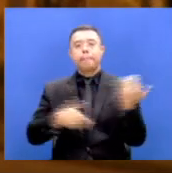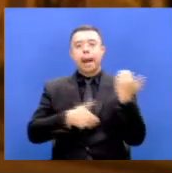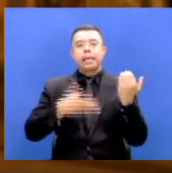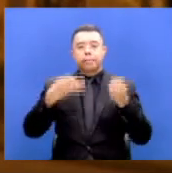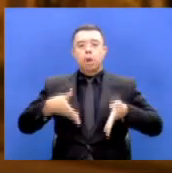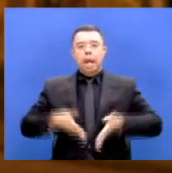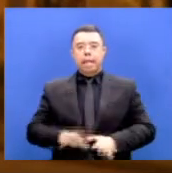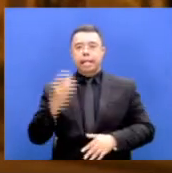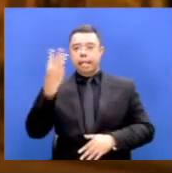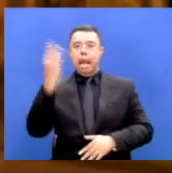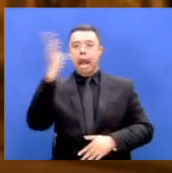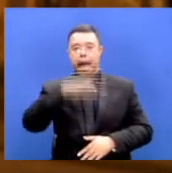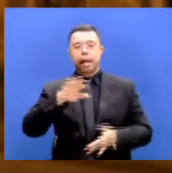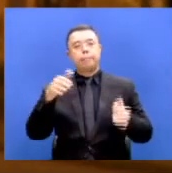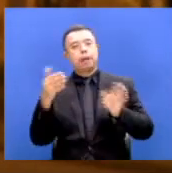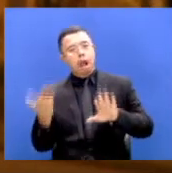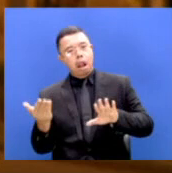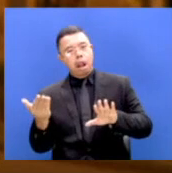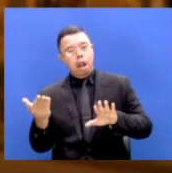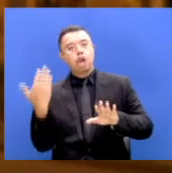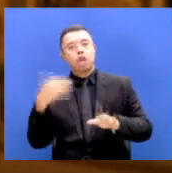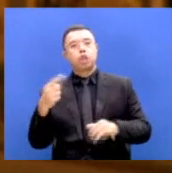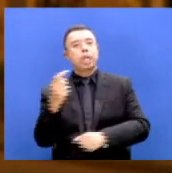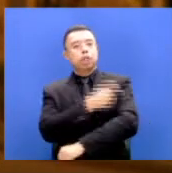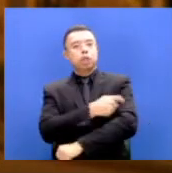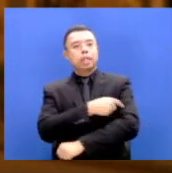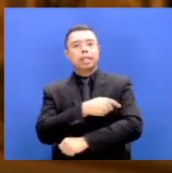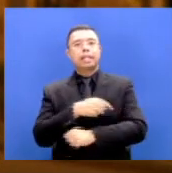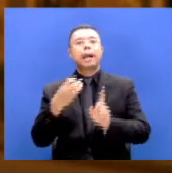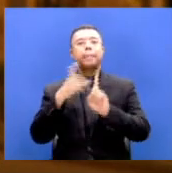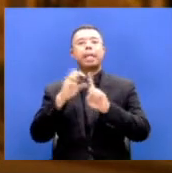lahir 3 hari dan meninggal setelah disuntik oleh bidan.